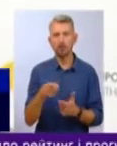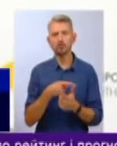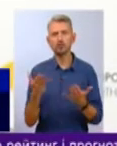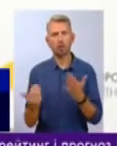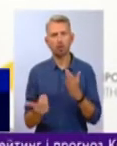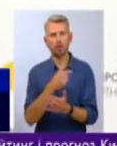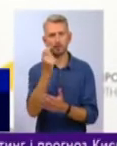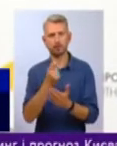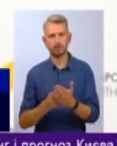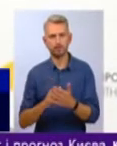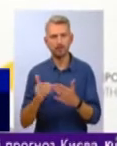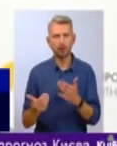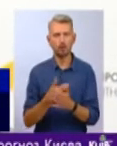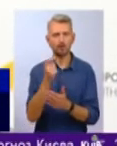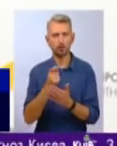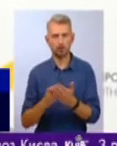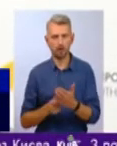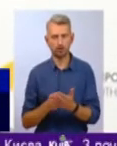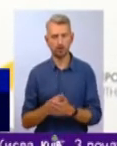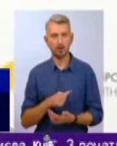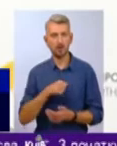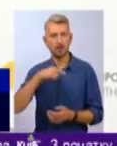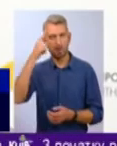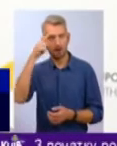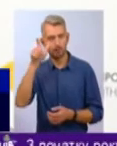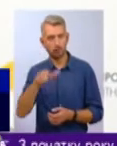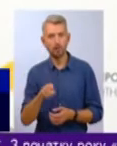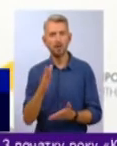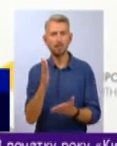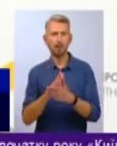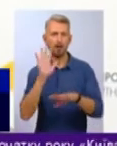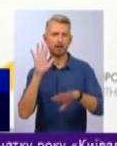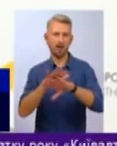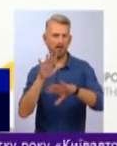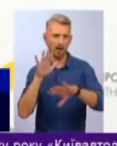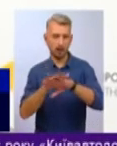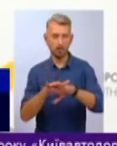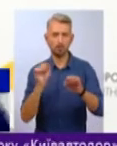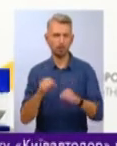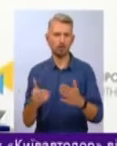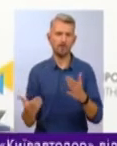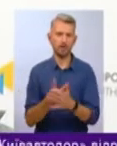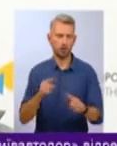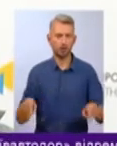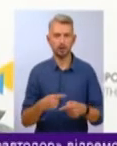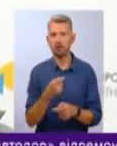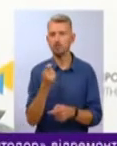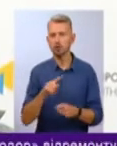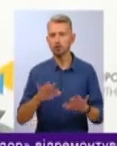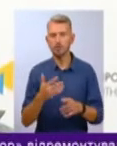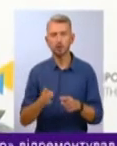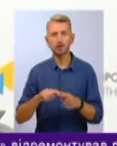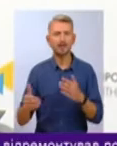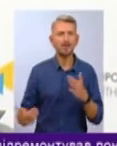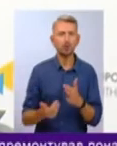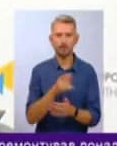нових відновлених зображень самим автором. Так, автор має трафарети, в принципі, може в повній мірі їх відновити, і в жодному випадку це відновлення